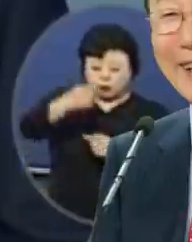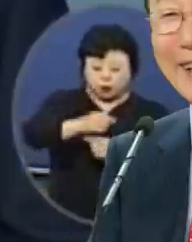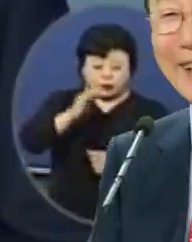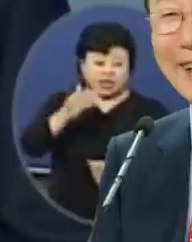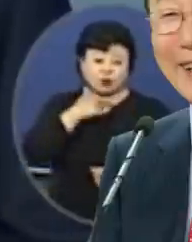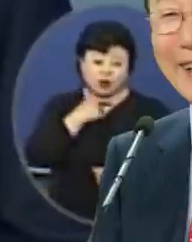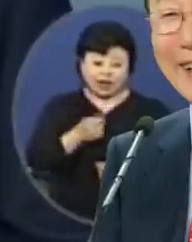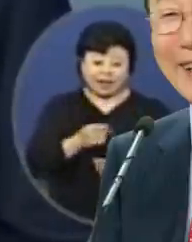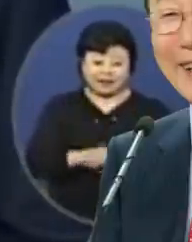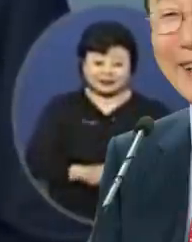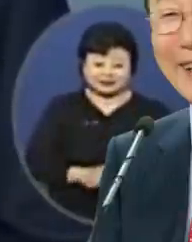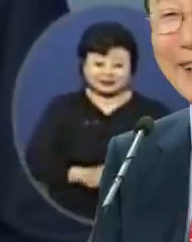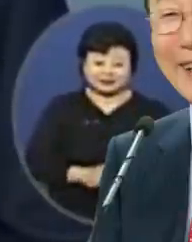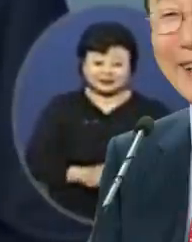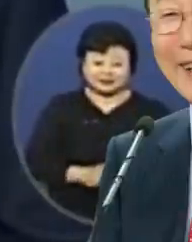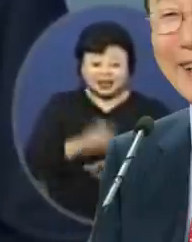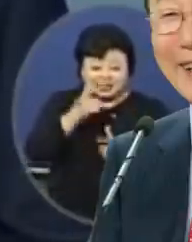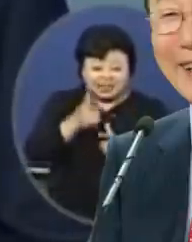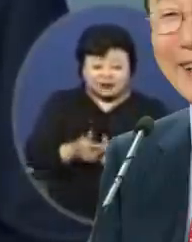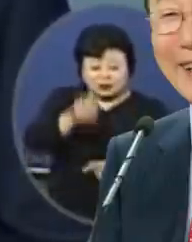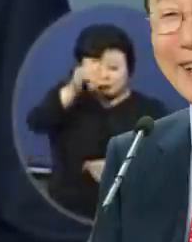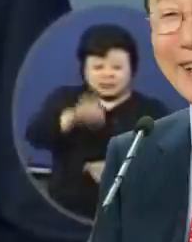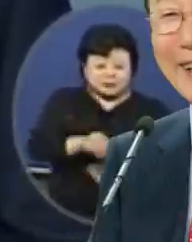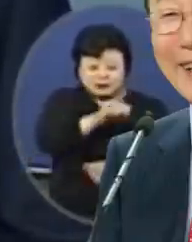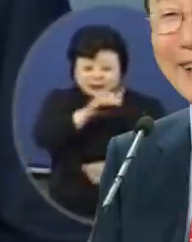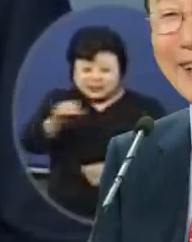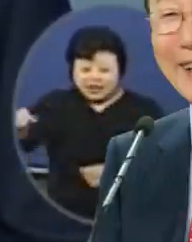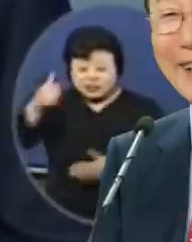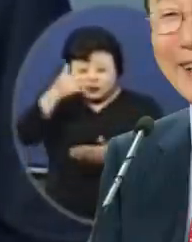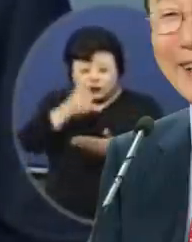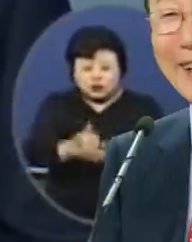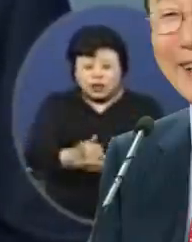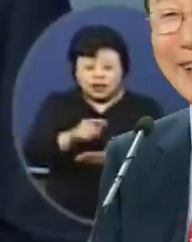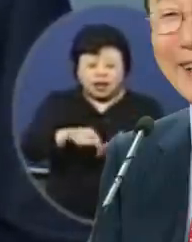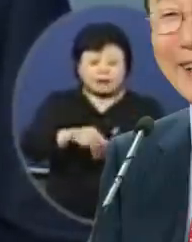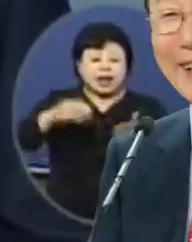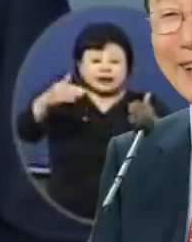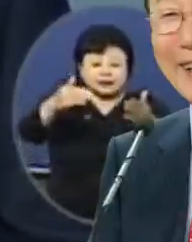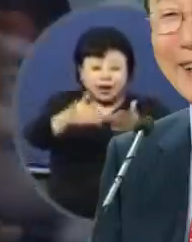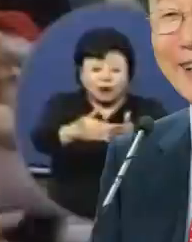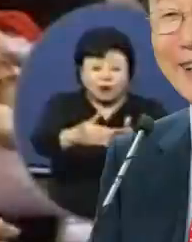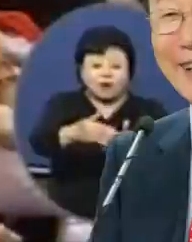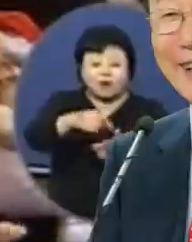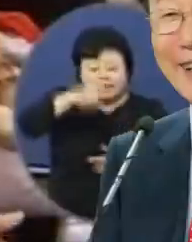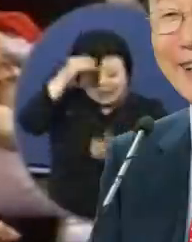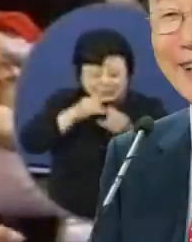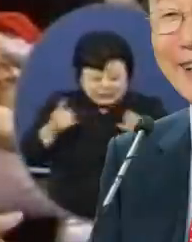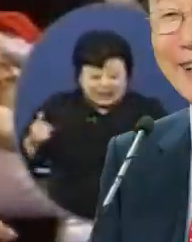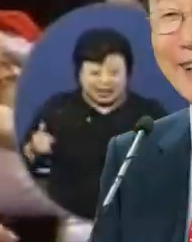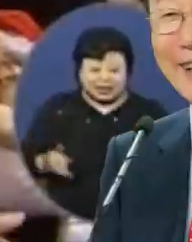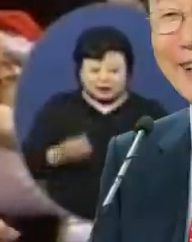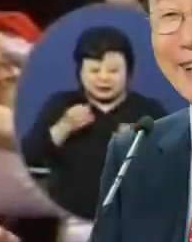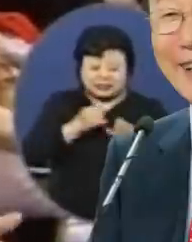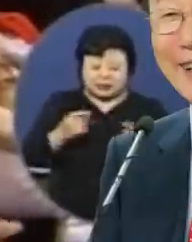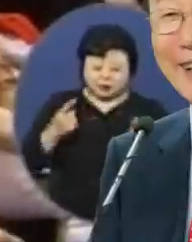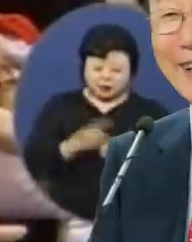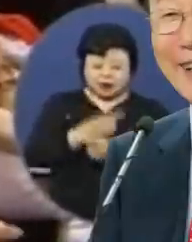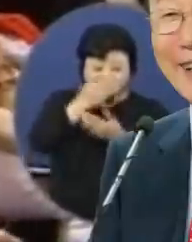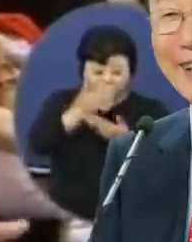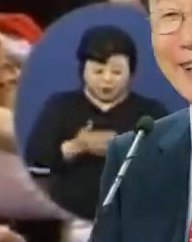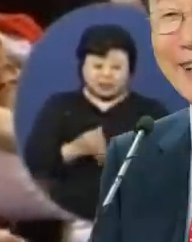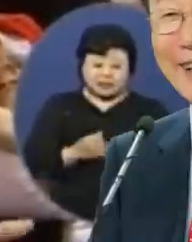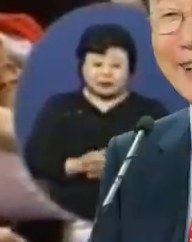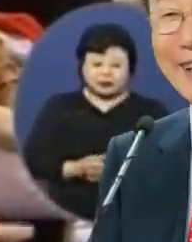복구되기를 원하시는 것입니다. 그것을 예수님이 십자가에서 죄를 다 청산해서 옛사람을 새사람으로 변화시켜 놓았기